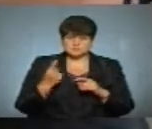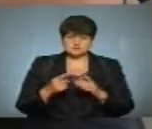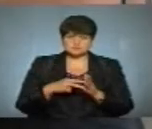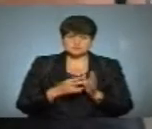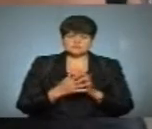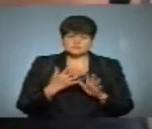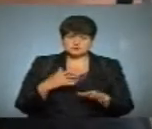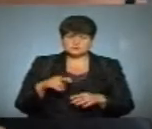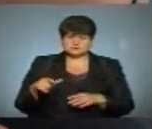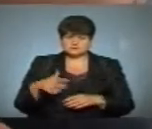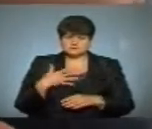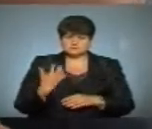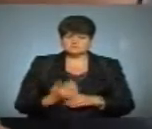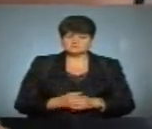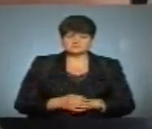черзі, люди.